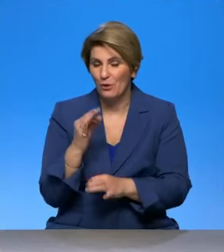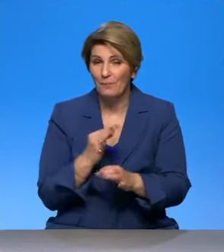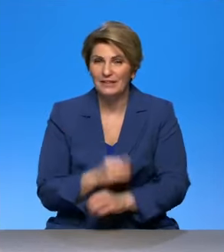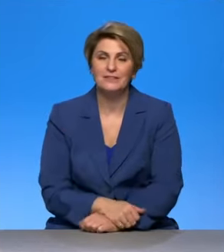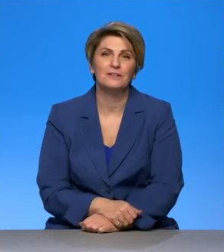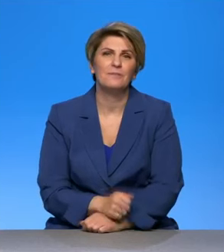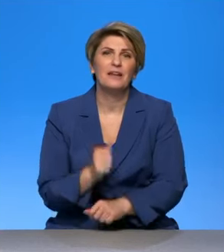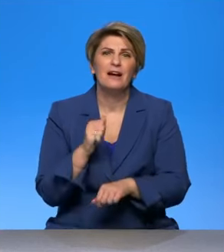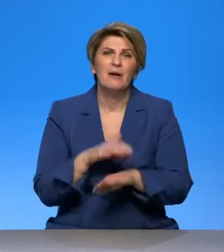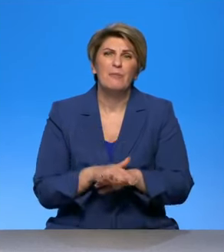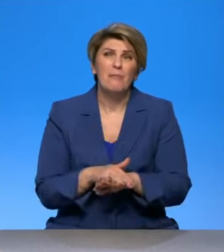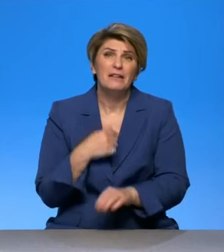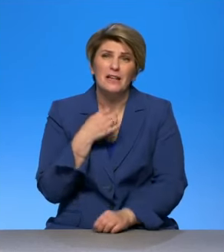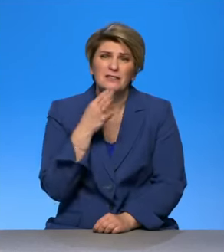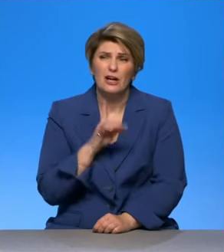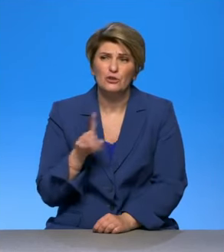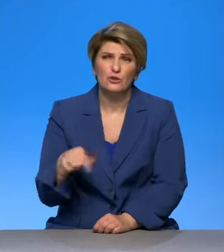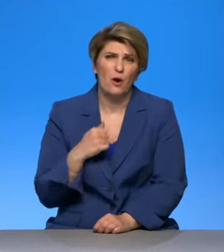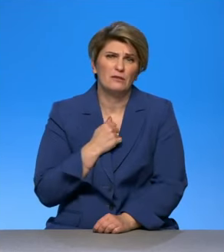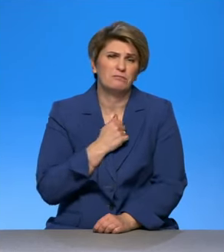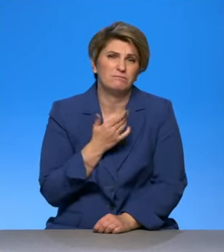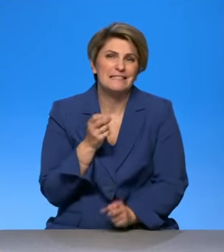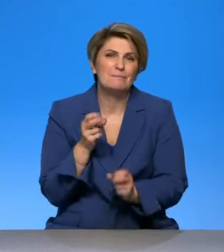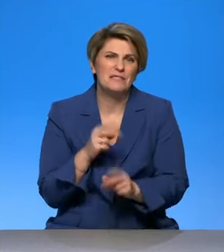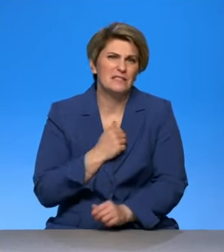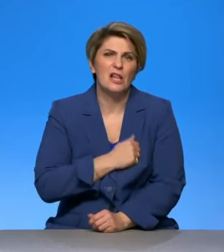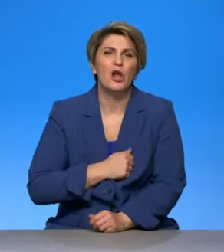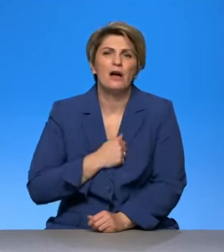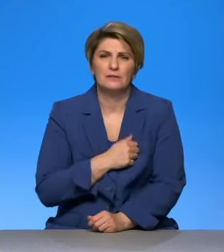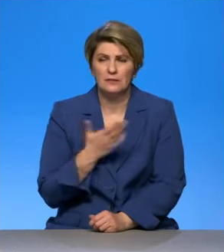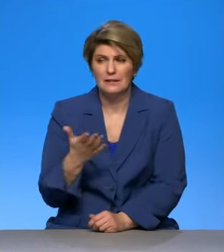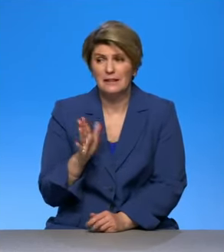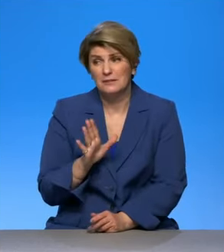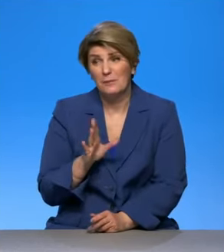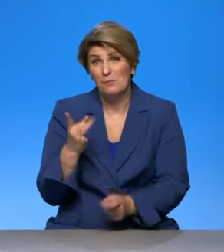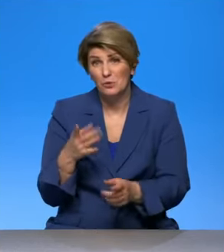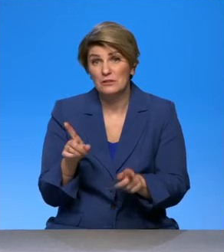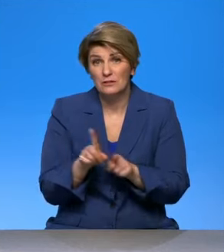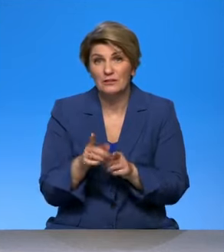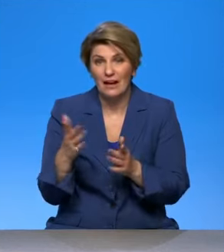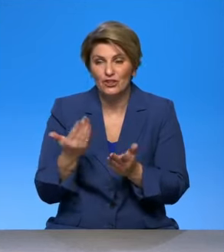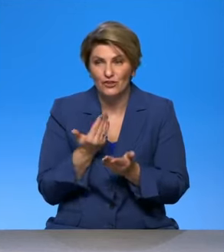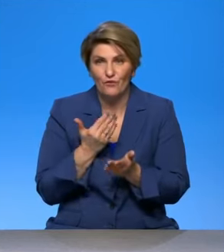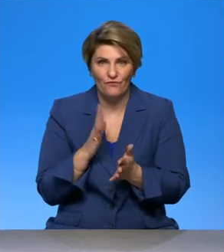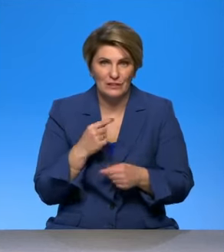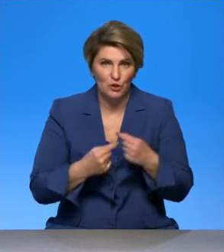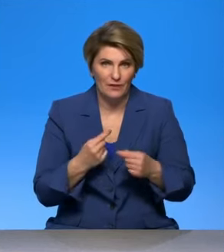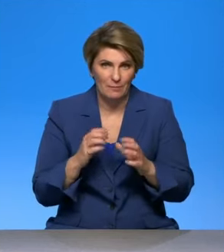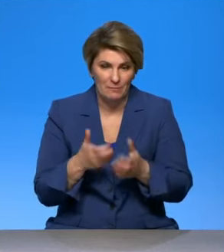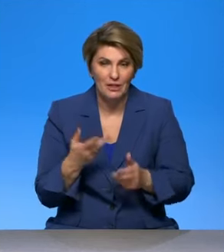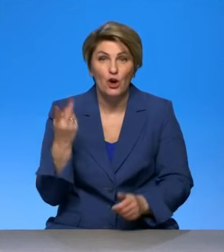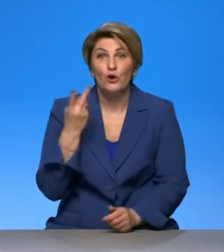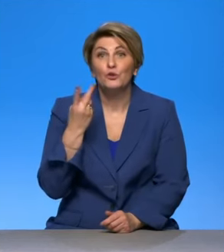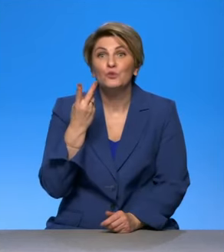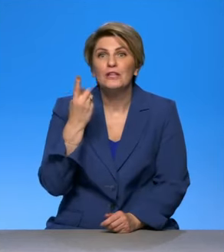скажу, что банки злодеи. Они просто капиталисты, как и все мы сейчас, но мы в такое время живем. Надо просто читать, надо понять, а нужен